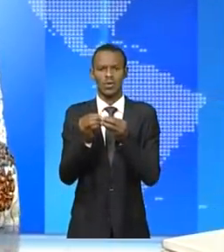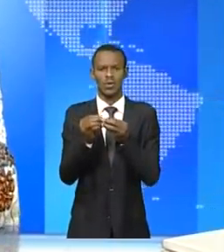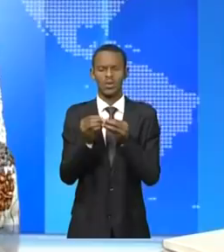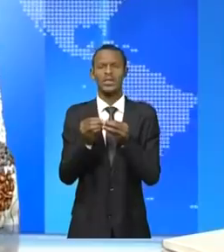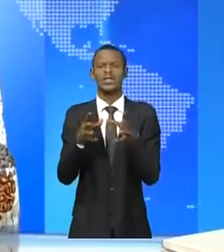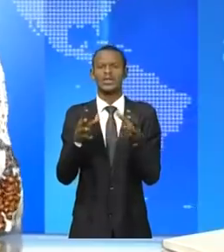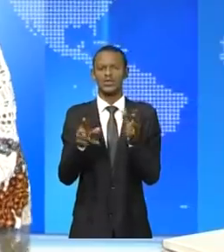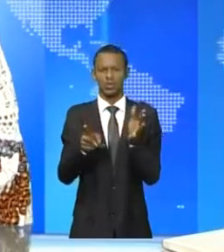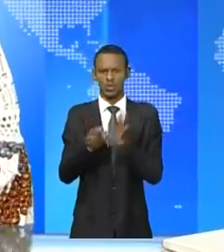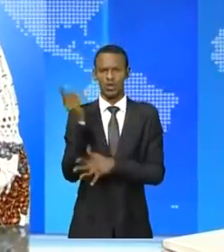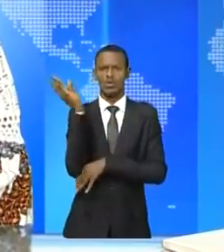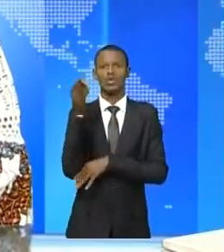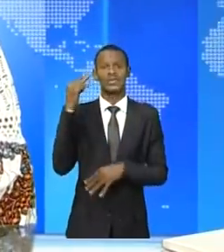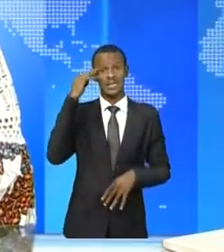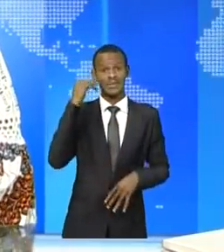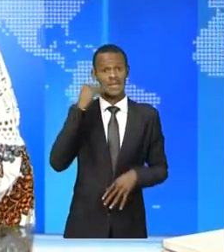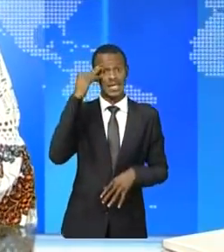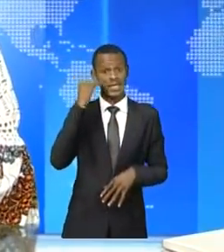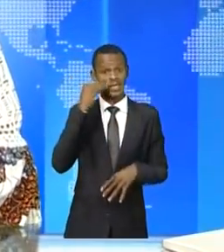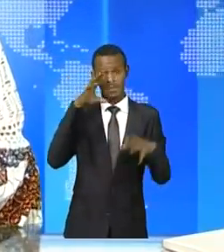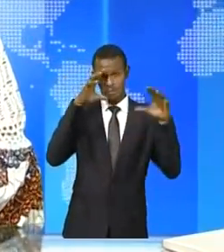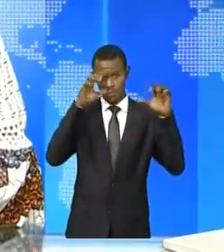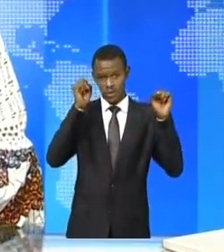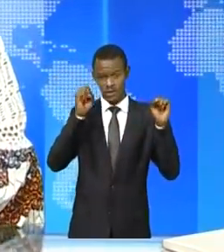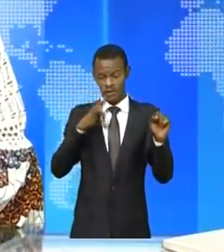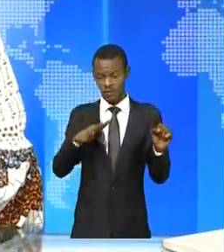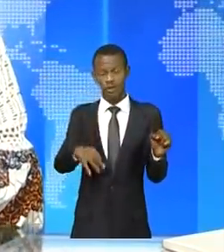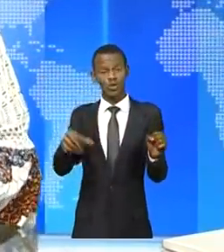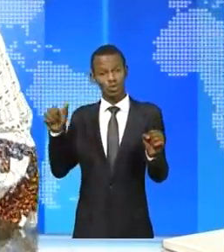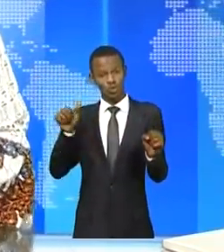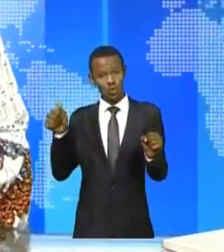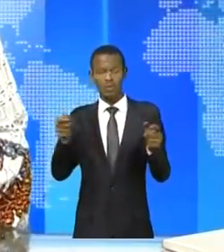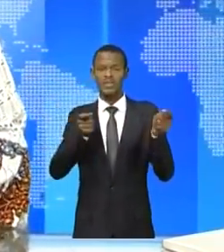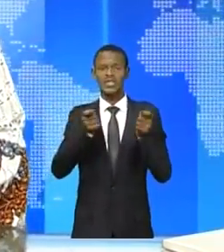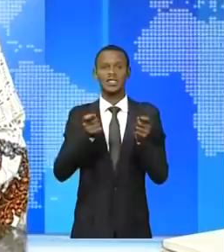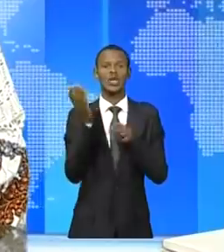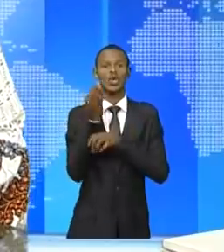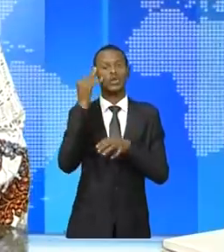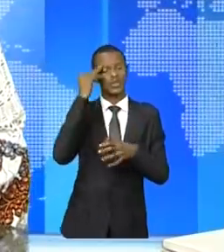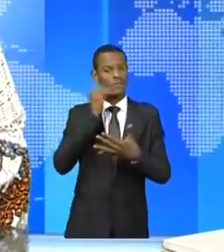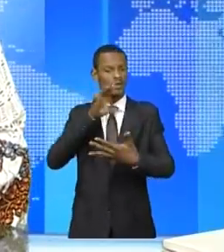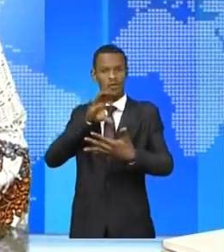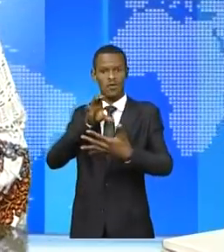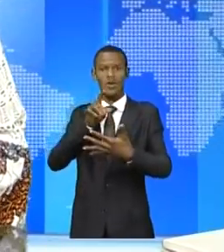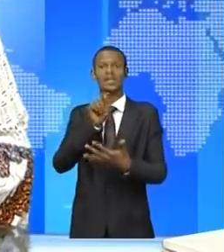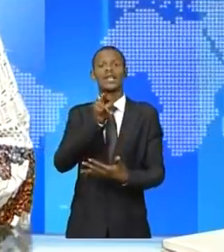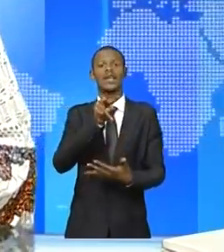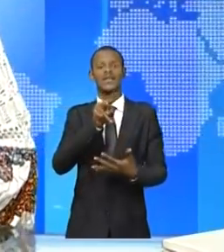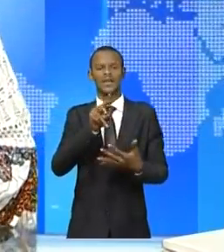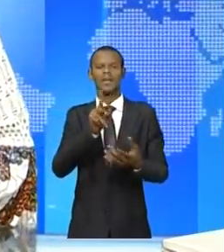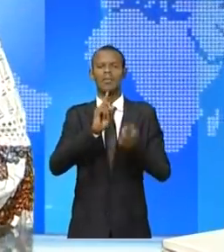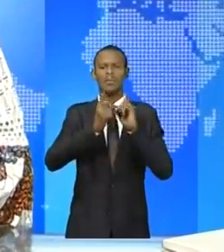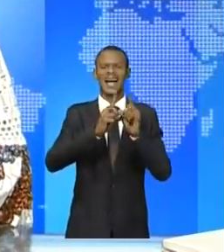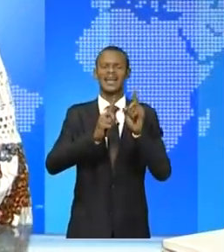son deuxième conseil de ministres sous la présidence du chef de l'État. C'était en mode visioconférence. Parmi les points à l'ordre du jour, l'on